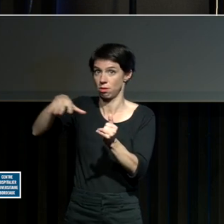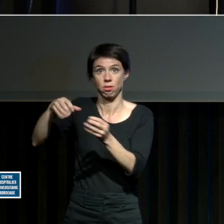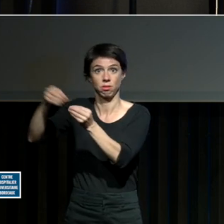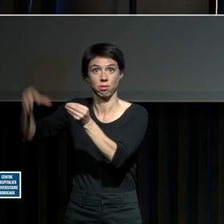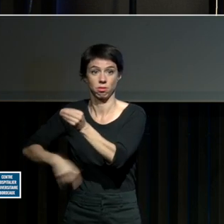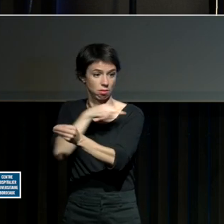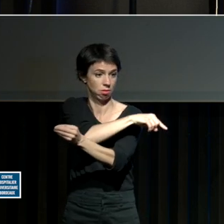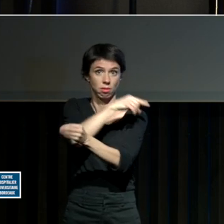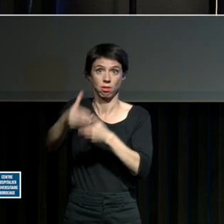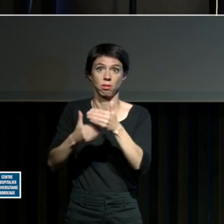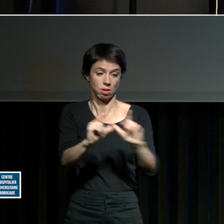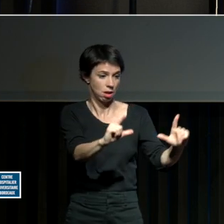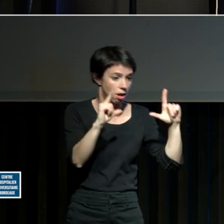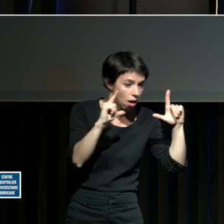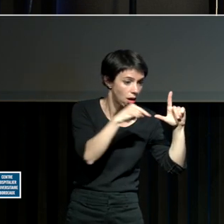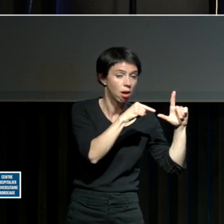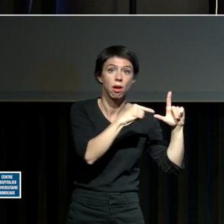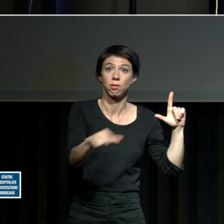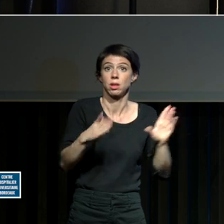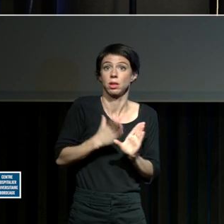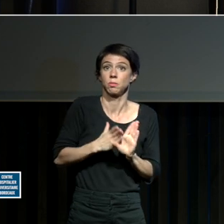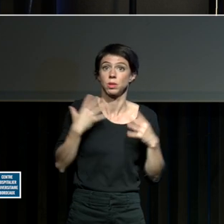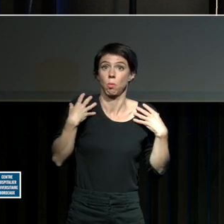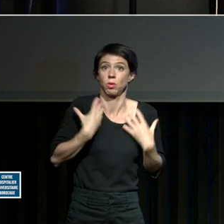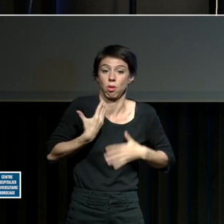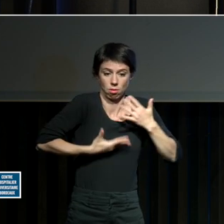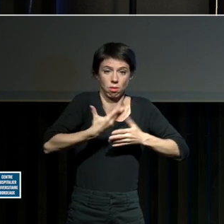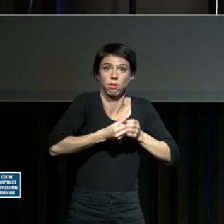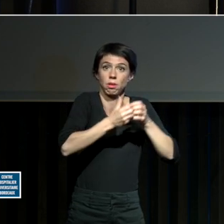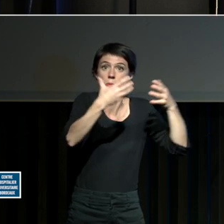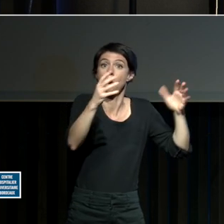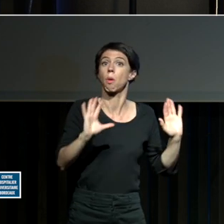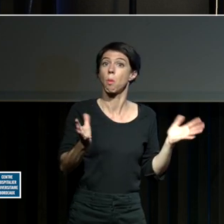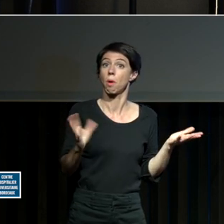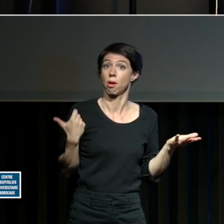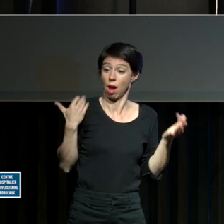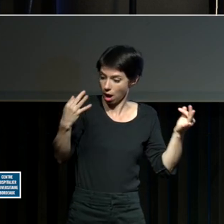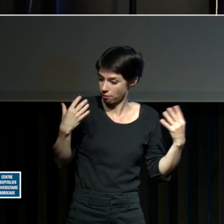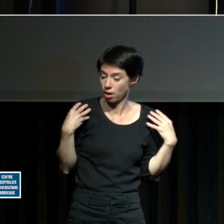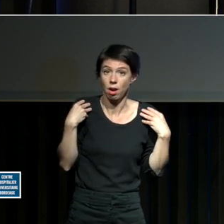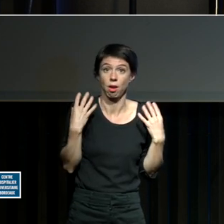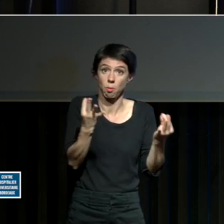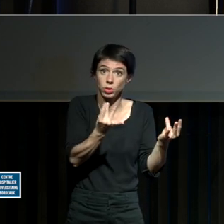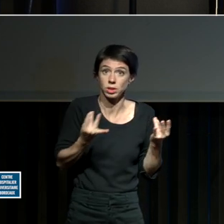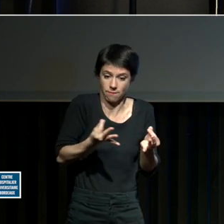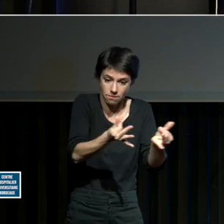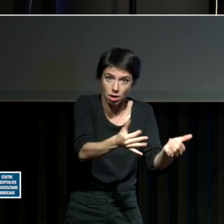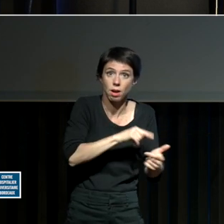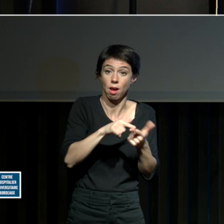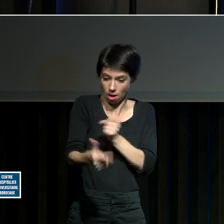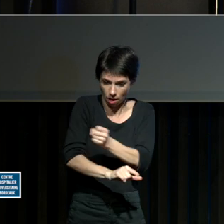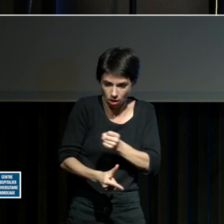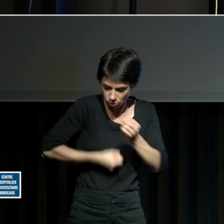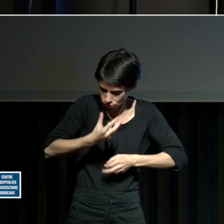bon développement psychomoteur, à savoir le développement de la psychomotricité fine, le développement du langage, le développement